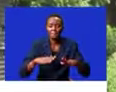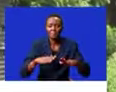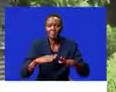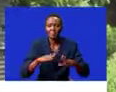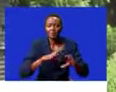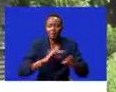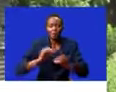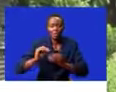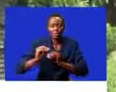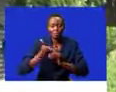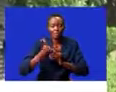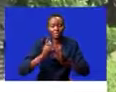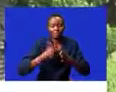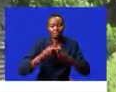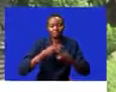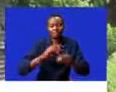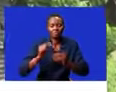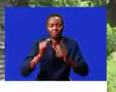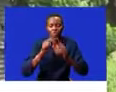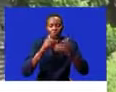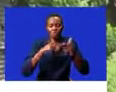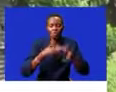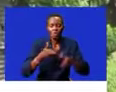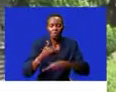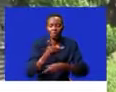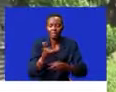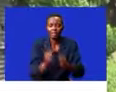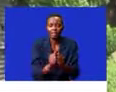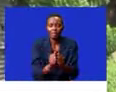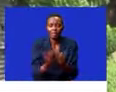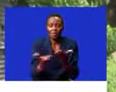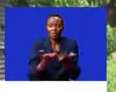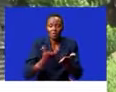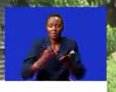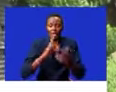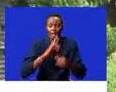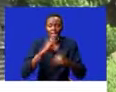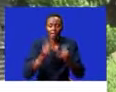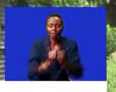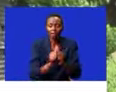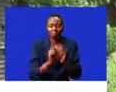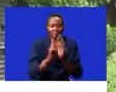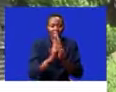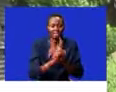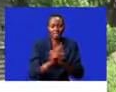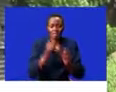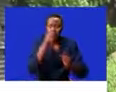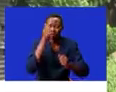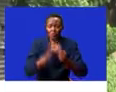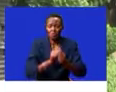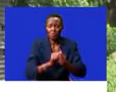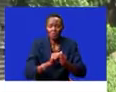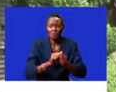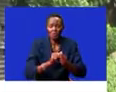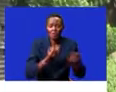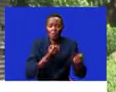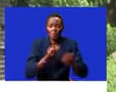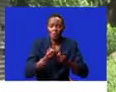odar kuro kendo biro e dho ndara ka. E dho ndara kama wantie ni wan at risk nikech mitokni bende kadho